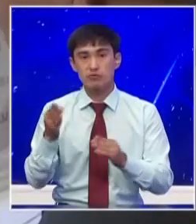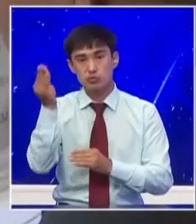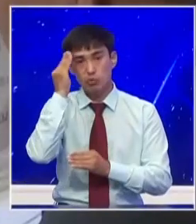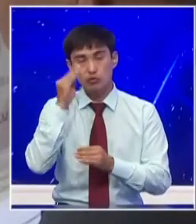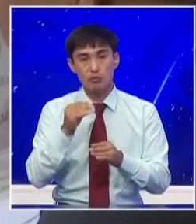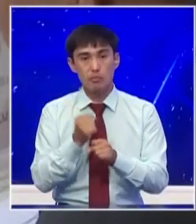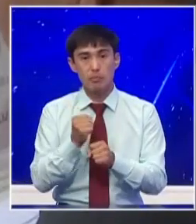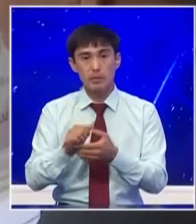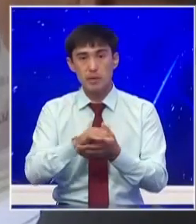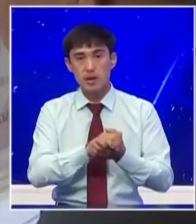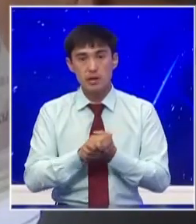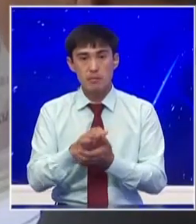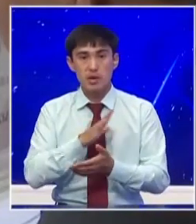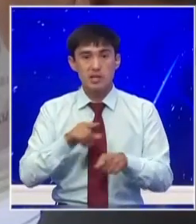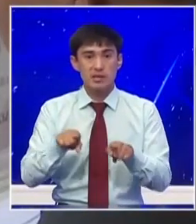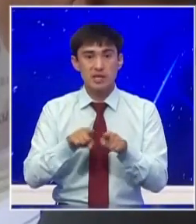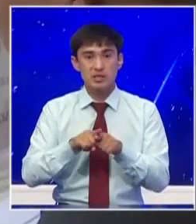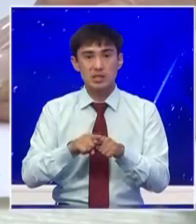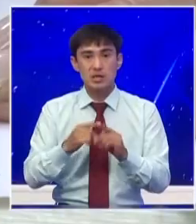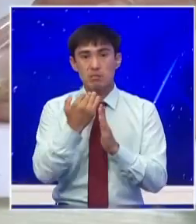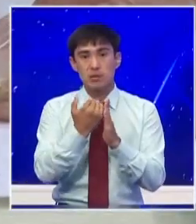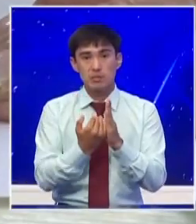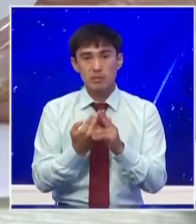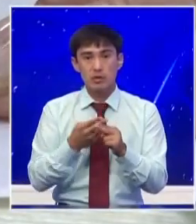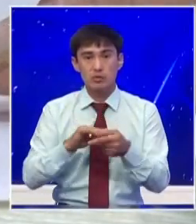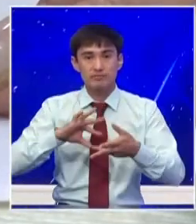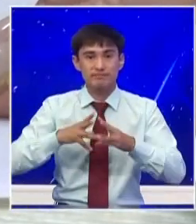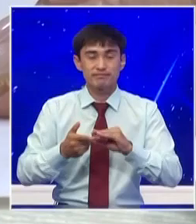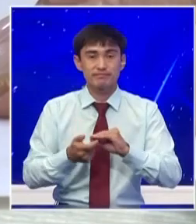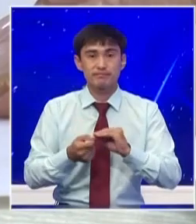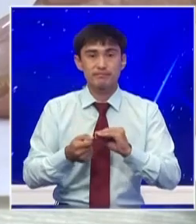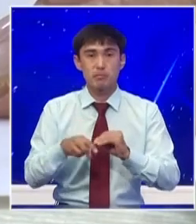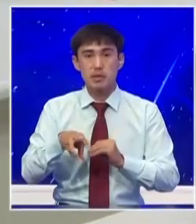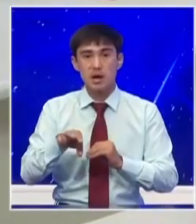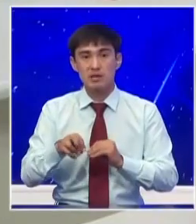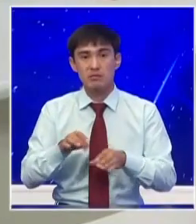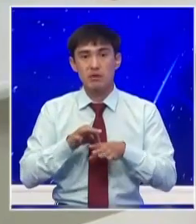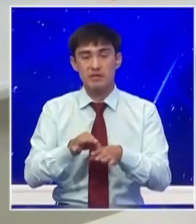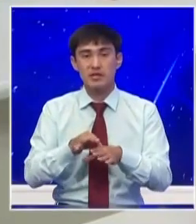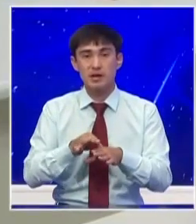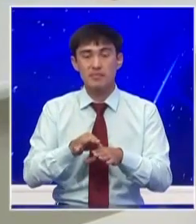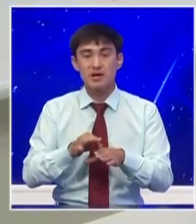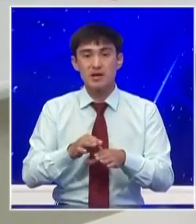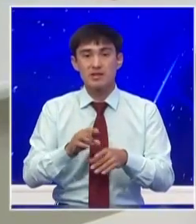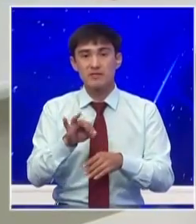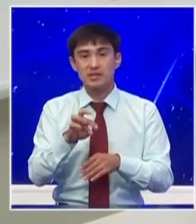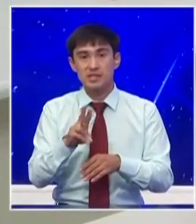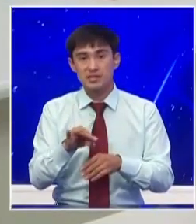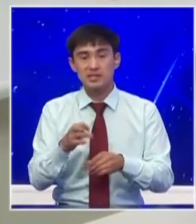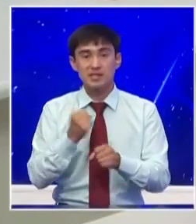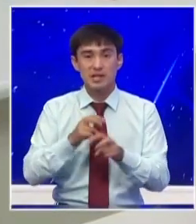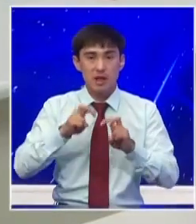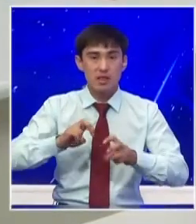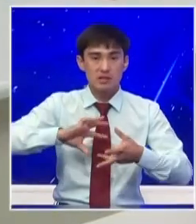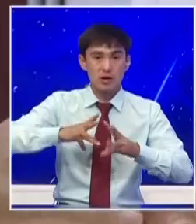способов примирения. Были также разобраны пробелы и недочеты в работе медиаторов. Проведена дифференциация и сделан